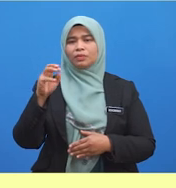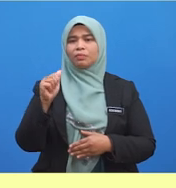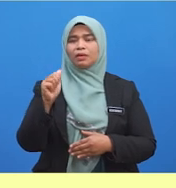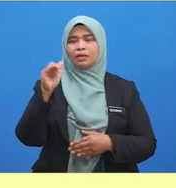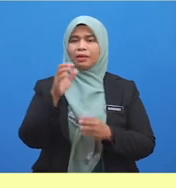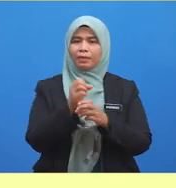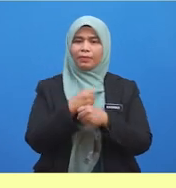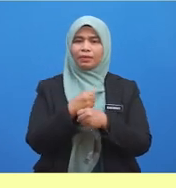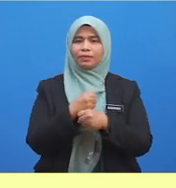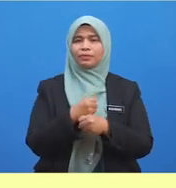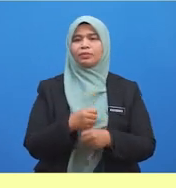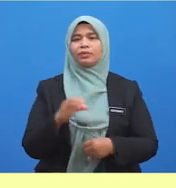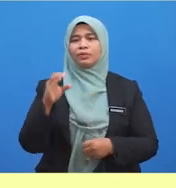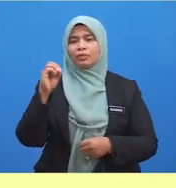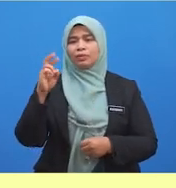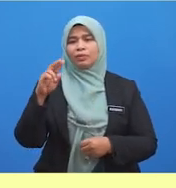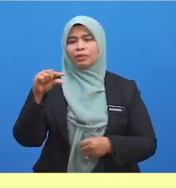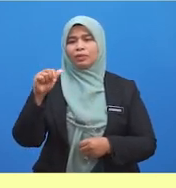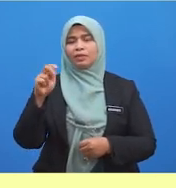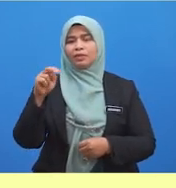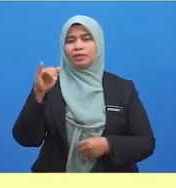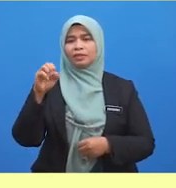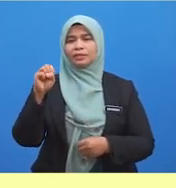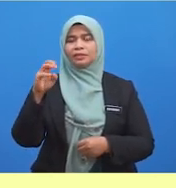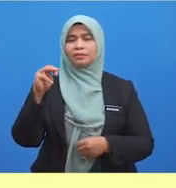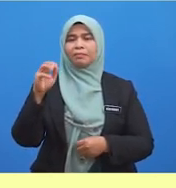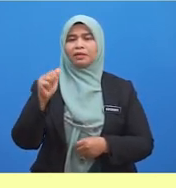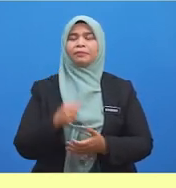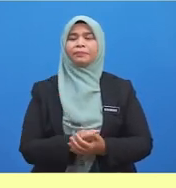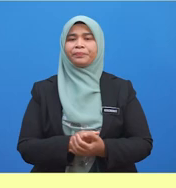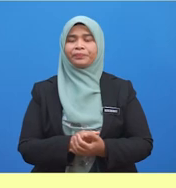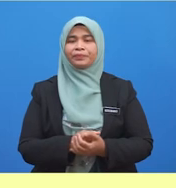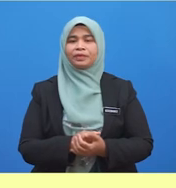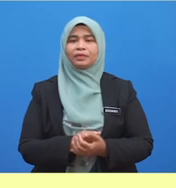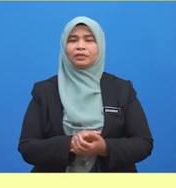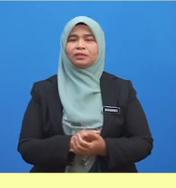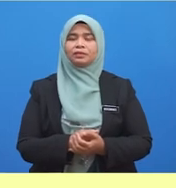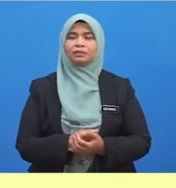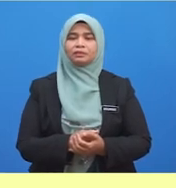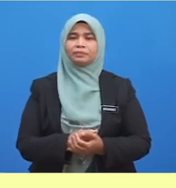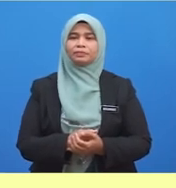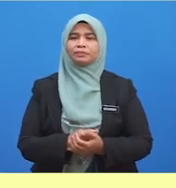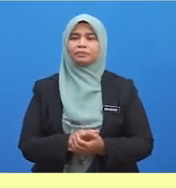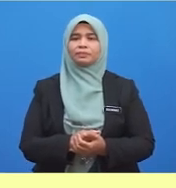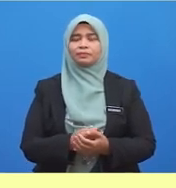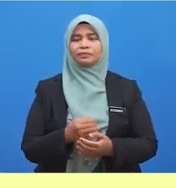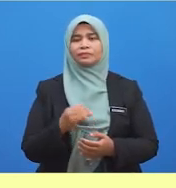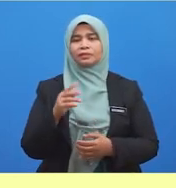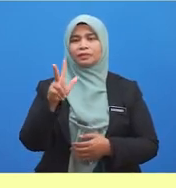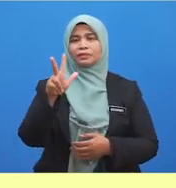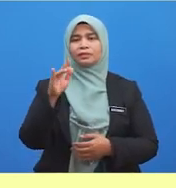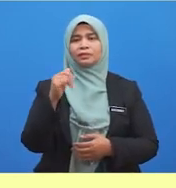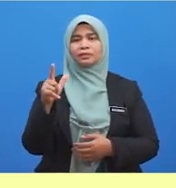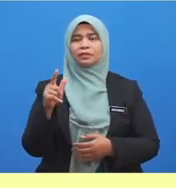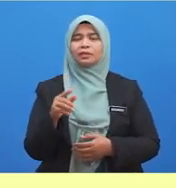organisma. Seterusnya, keperluan meiosis yang ketiga ialah